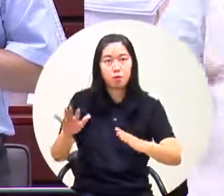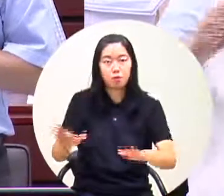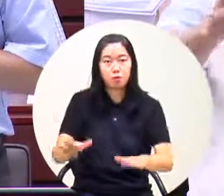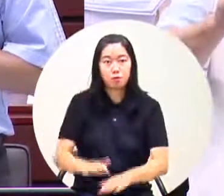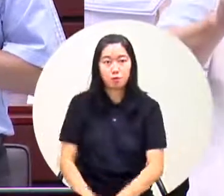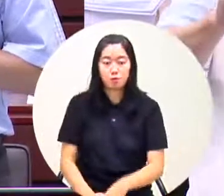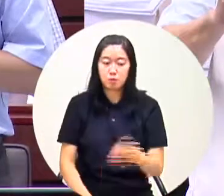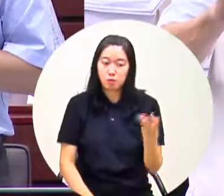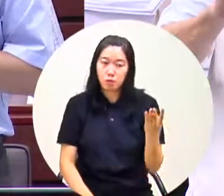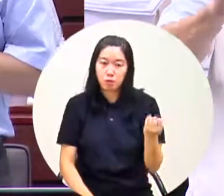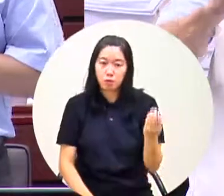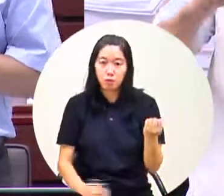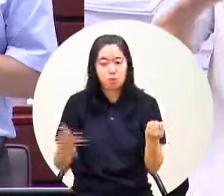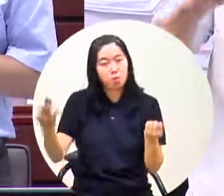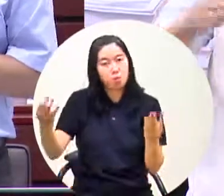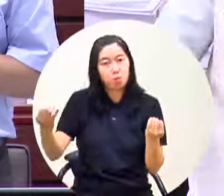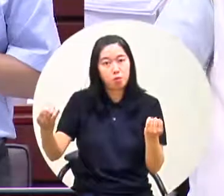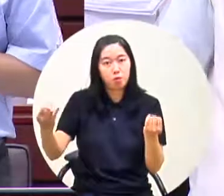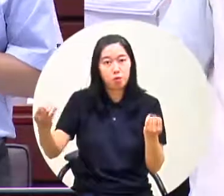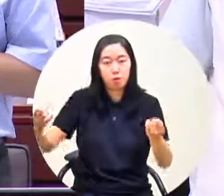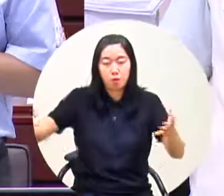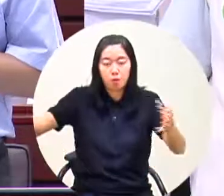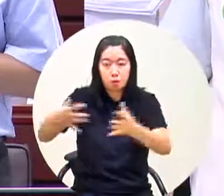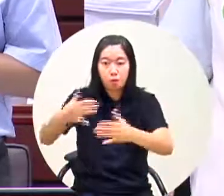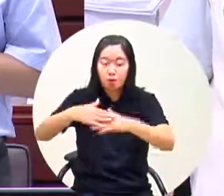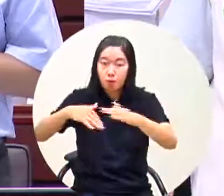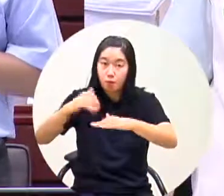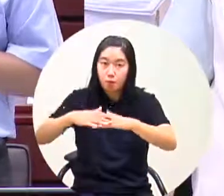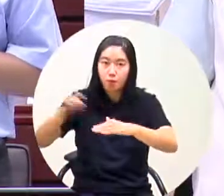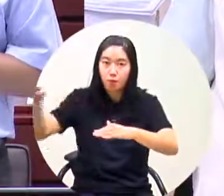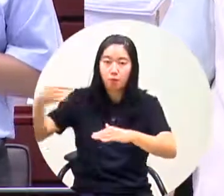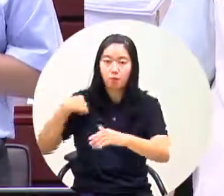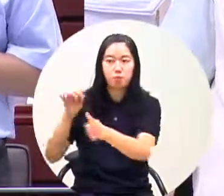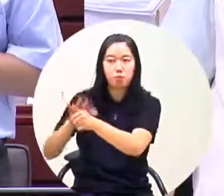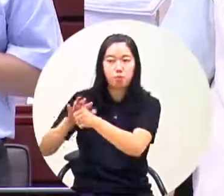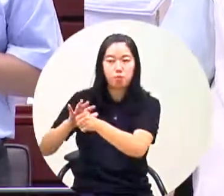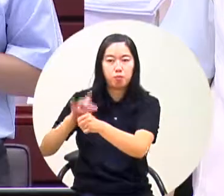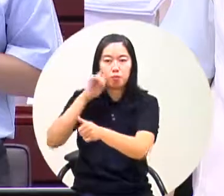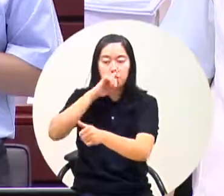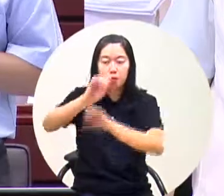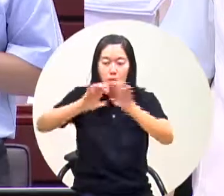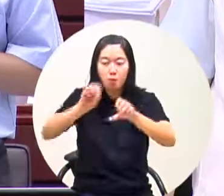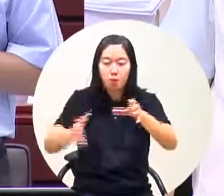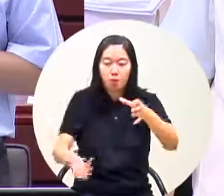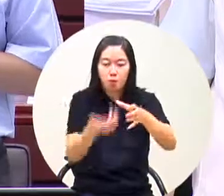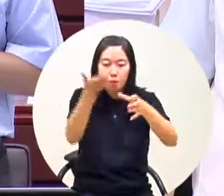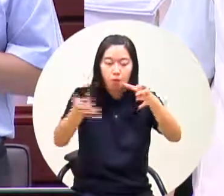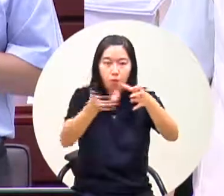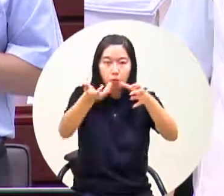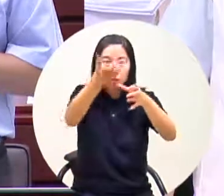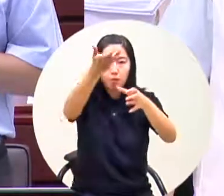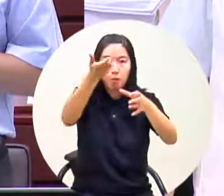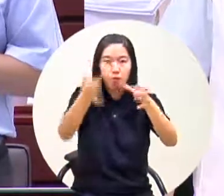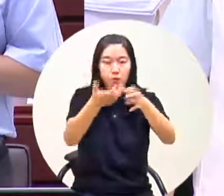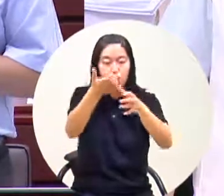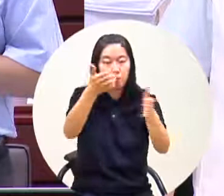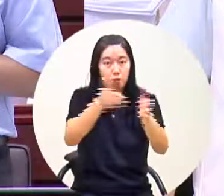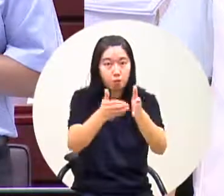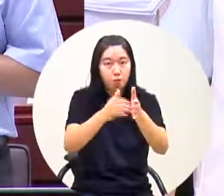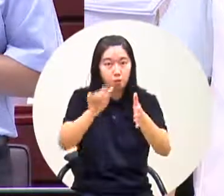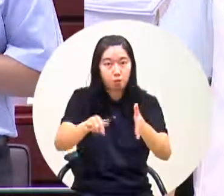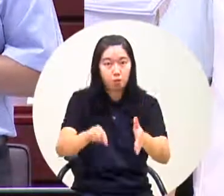吼、哦，以量易量，吼、哦，按处理伊的粪扫，伊爱处理按高雄区三仙的1.8倍的遮